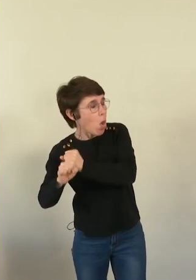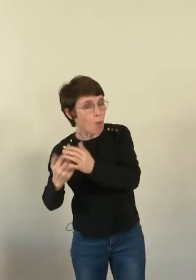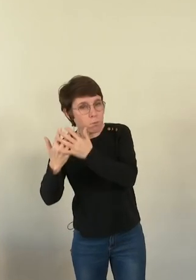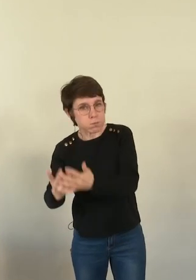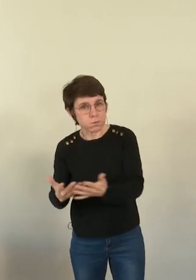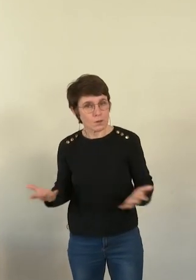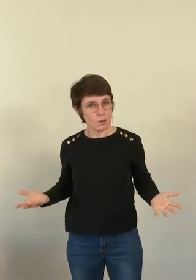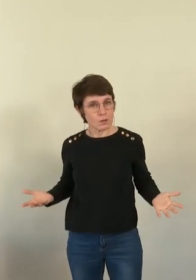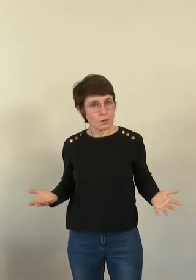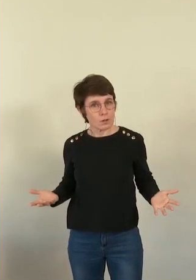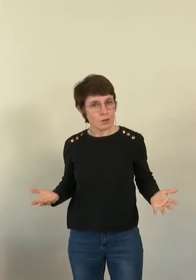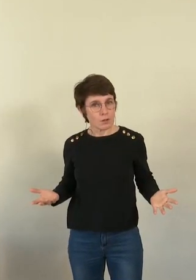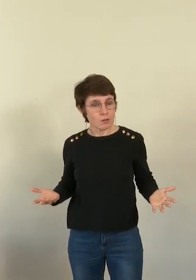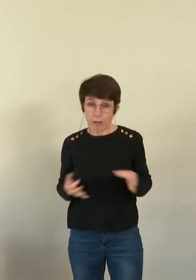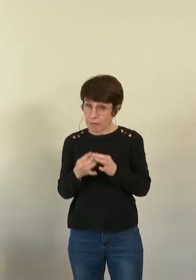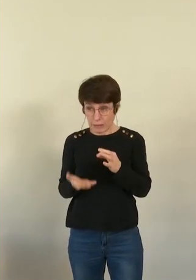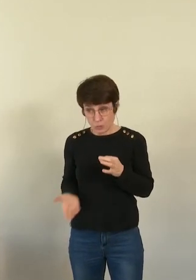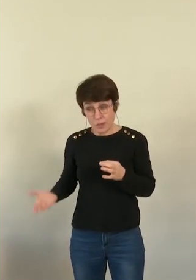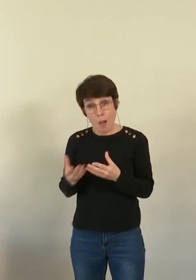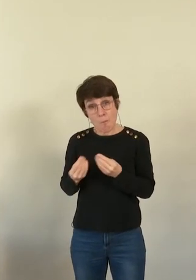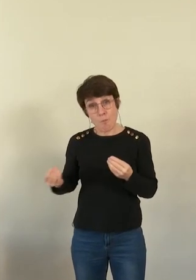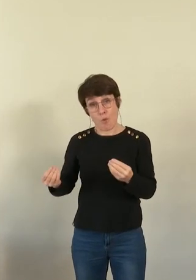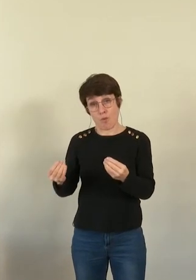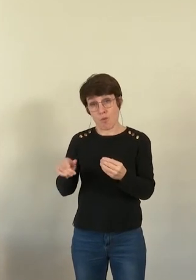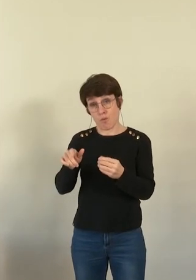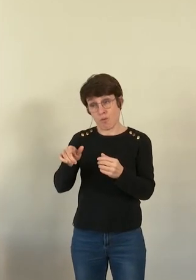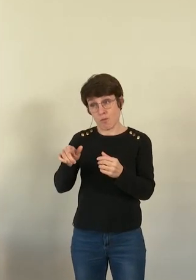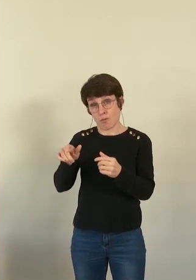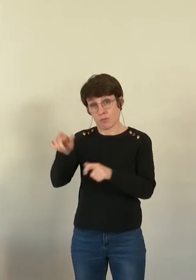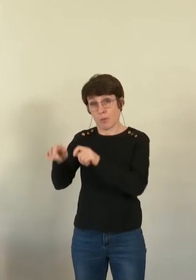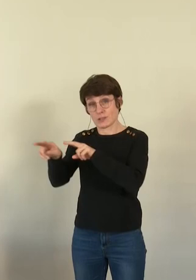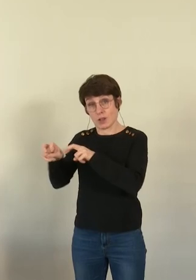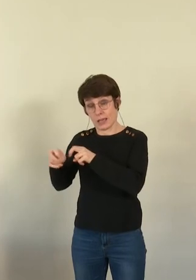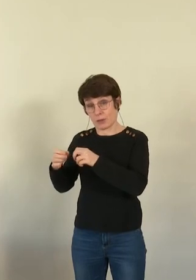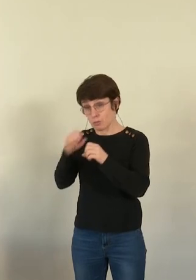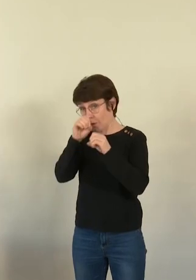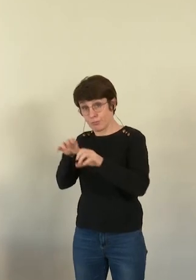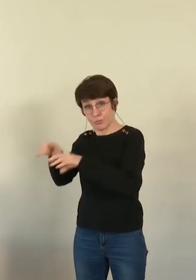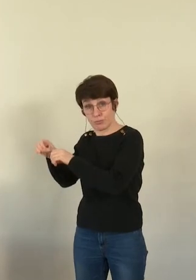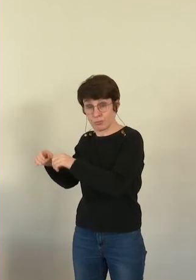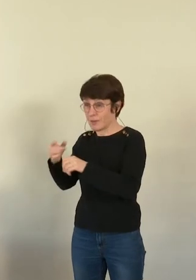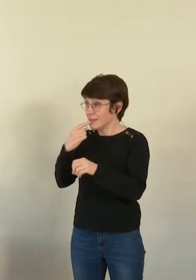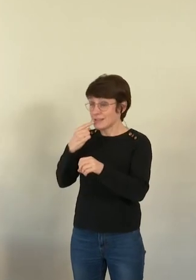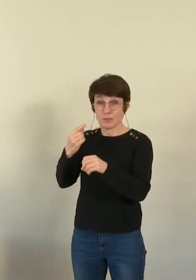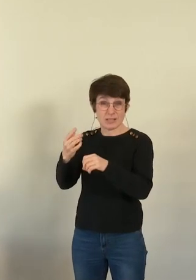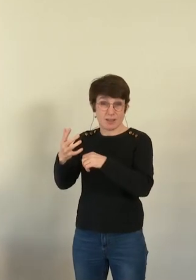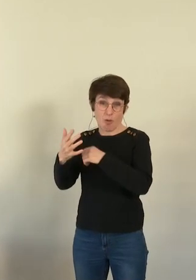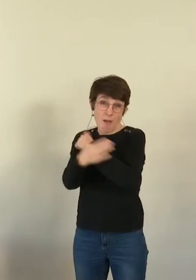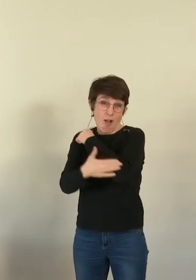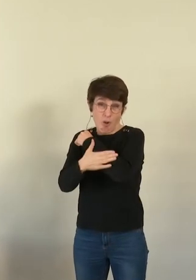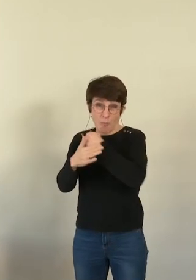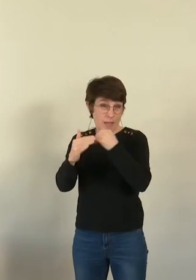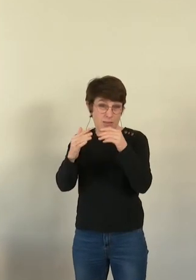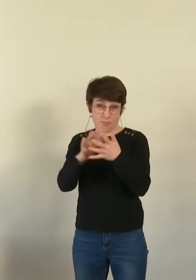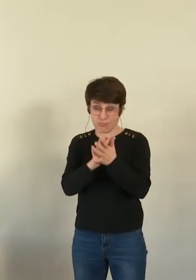considérables et qui a tué beaucoup la diversité de nos campagnes avec la mort de tous ces hommes